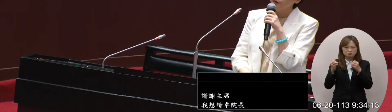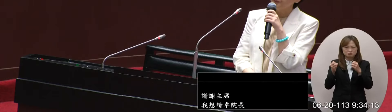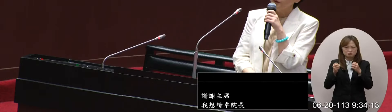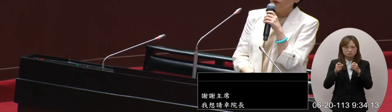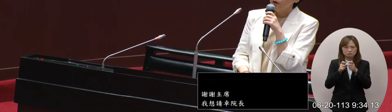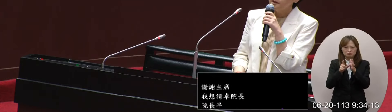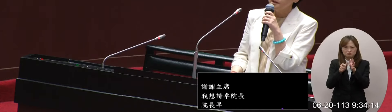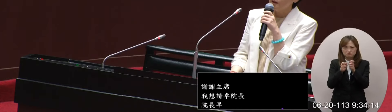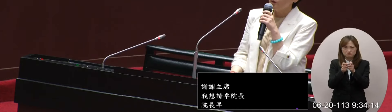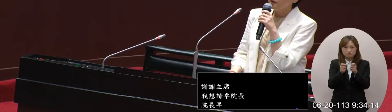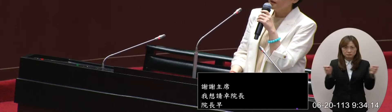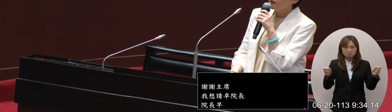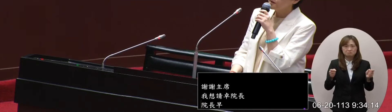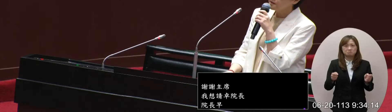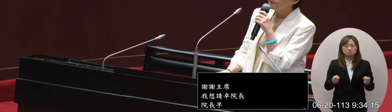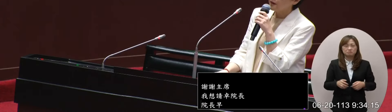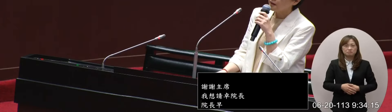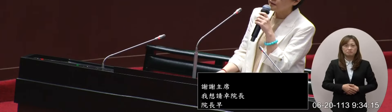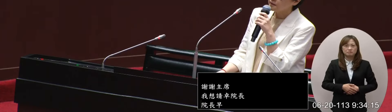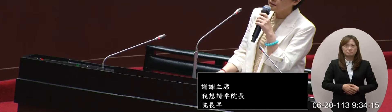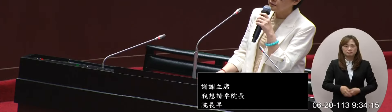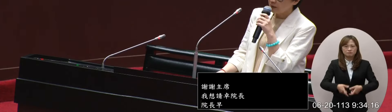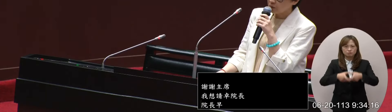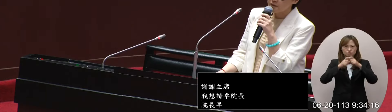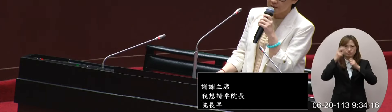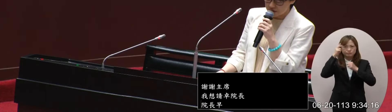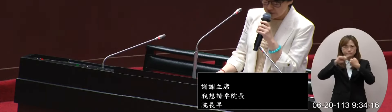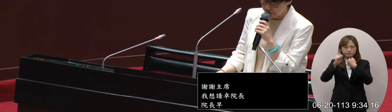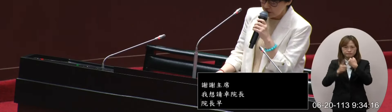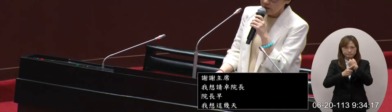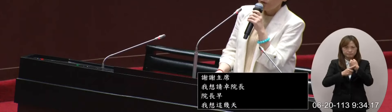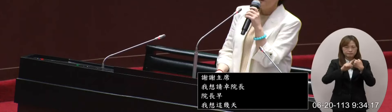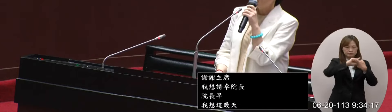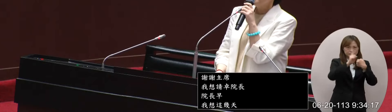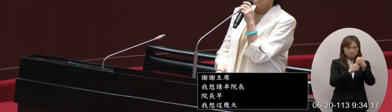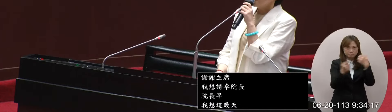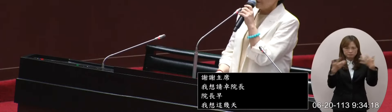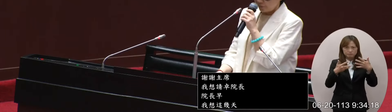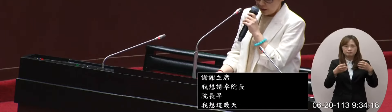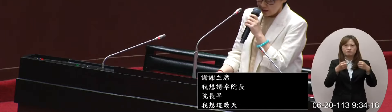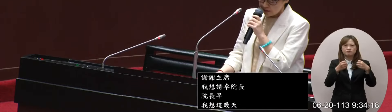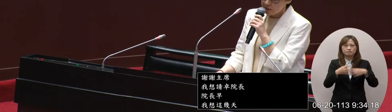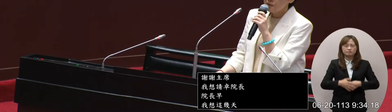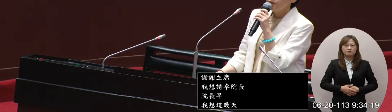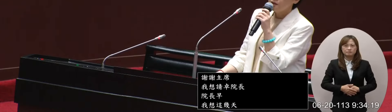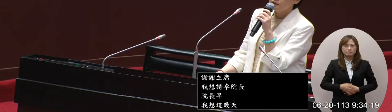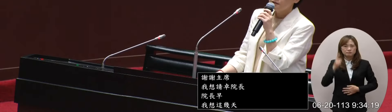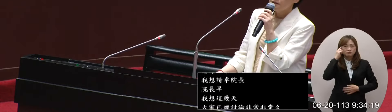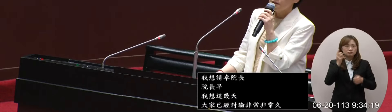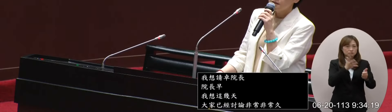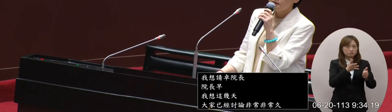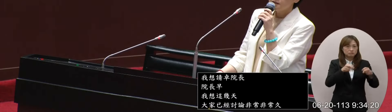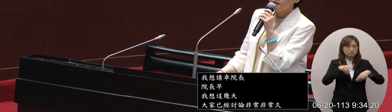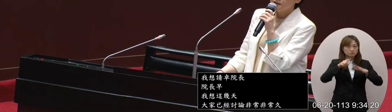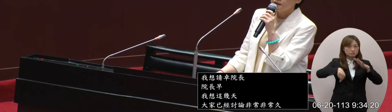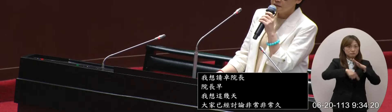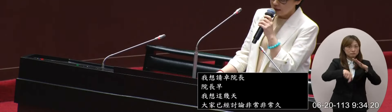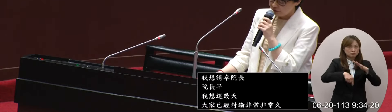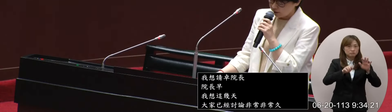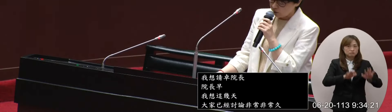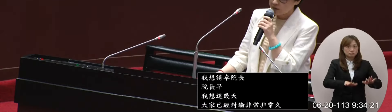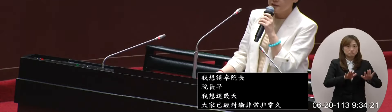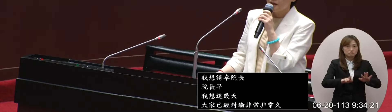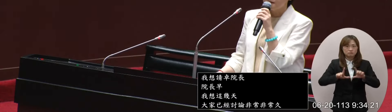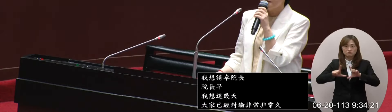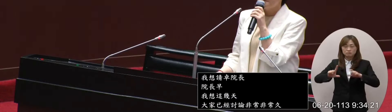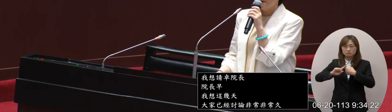常非常久，我还是想回到宪法跟法律的层次。 是的。 我想问一下，行政院现在是在跟